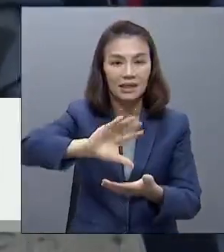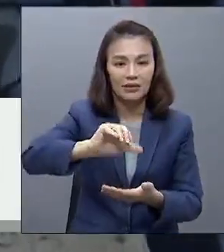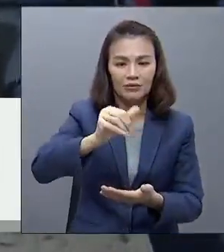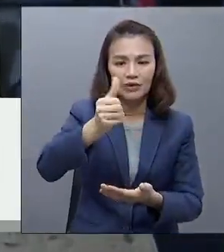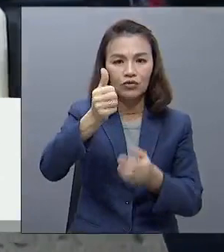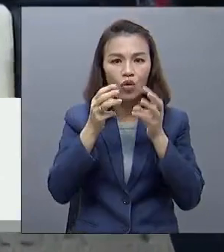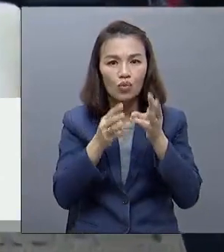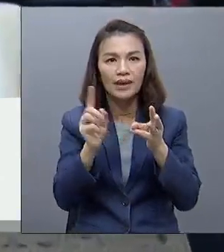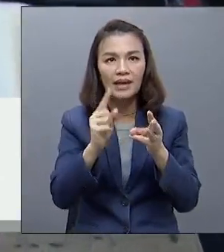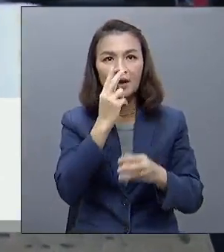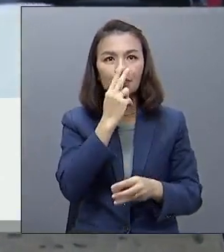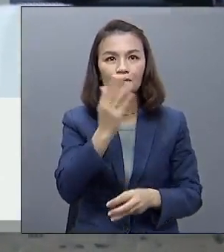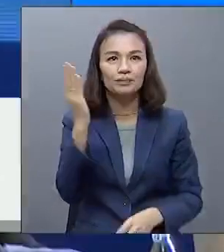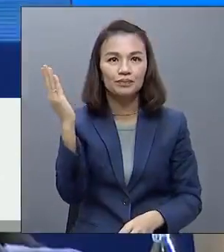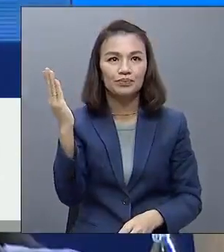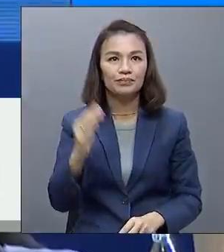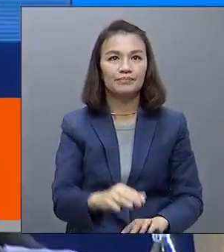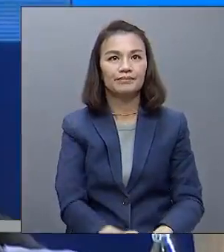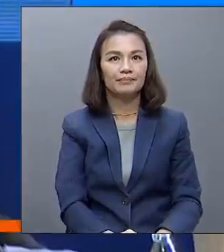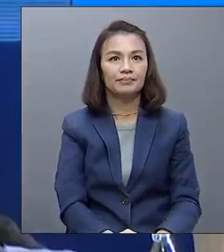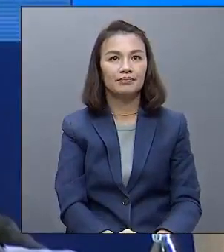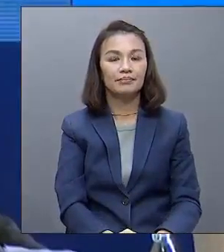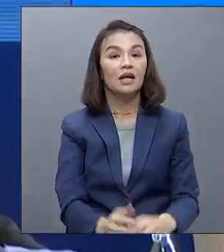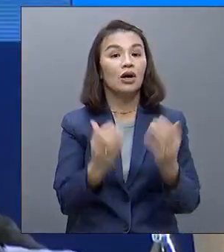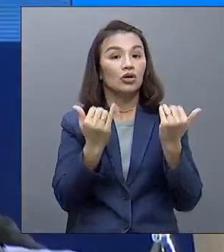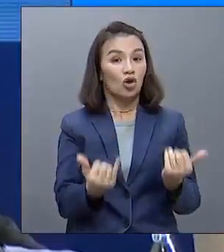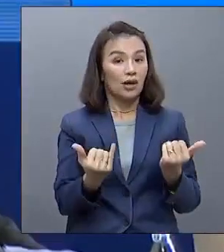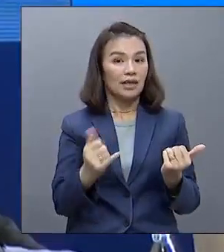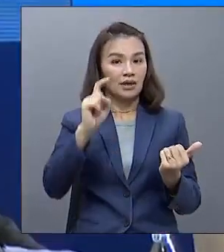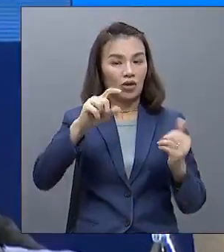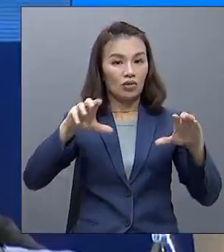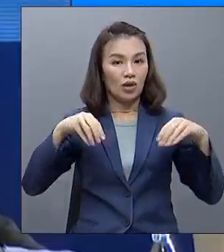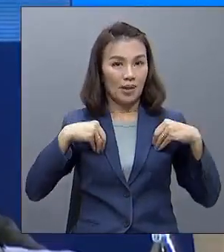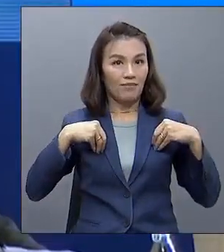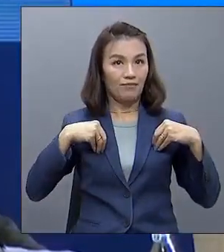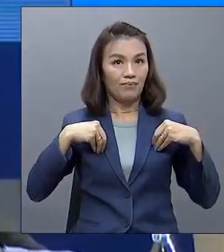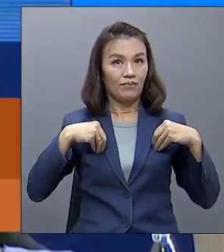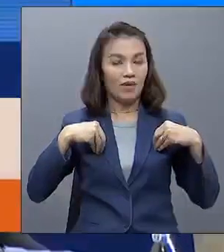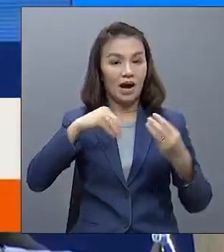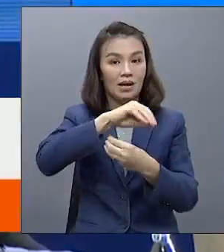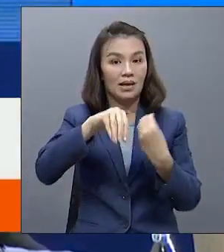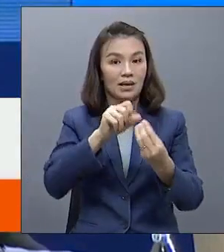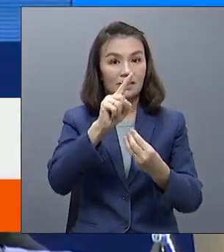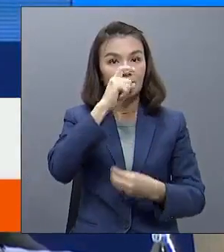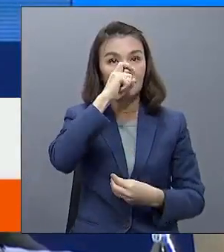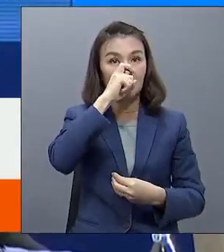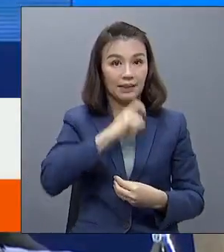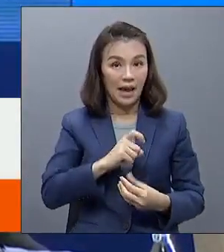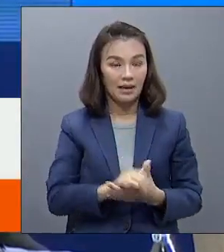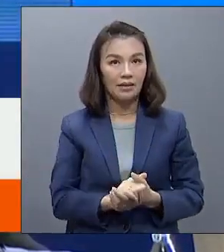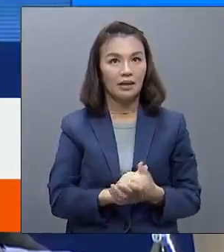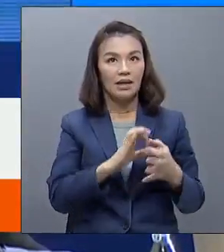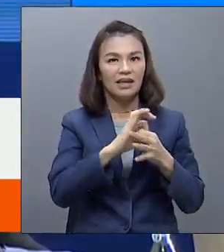ไปฟังความเห็นกันค่ะปัจจุบันเราต้องยอมรับว่าเศรษฐกิจไทยนั้นยังเป็นเศรษฐกิจแบบ